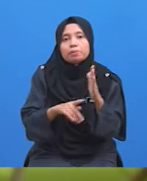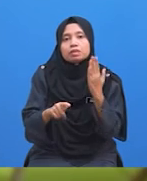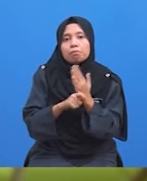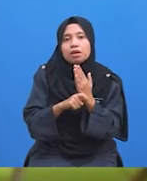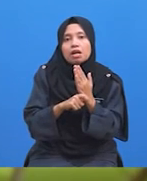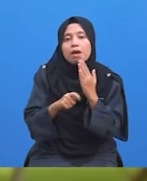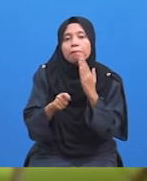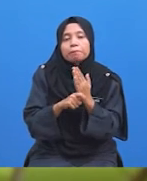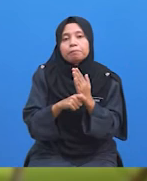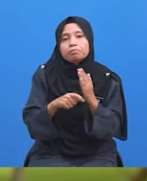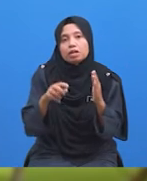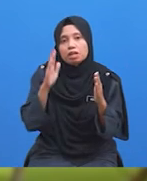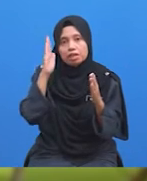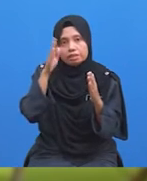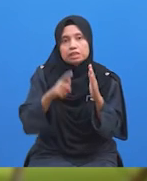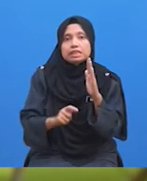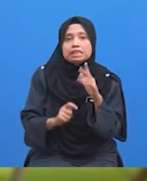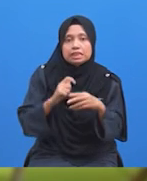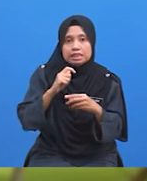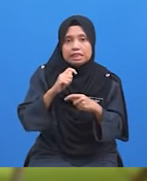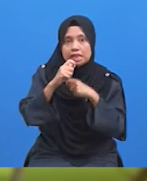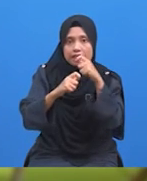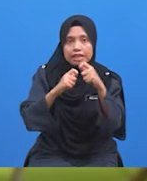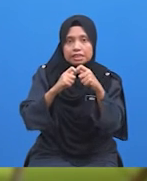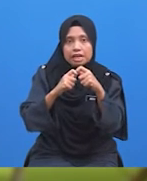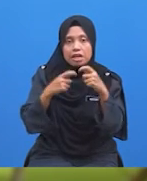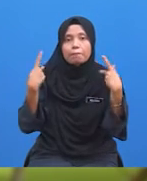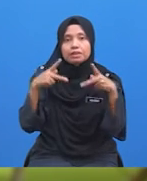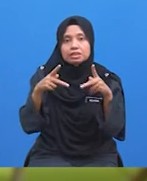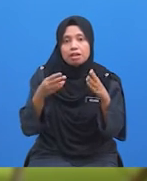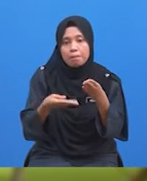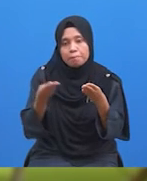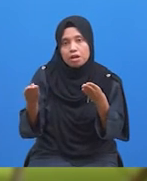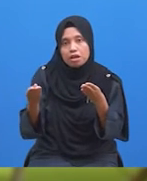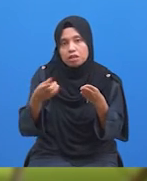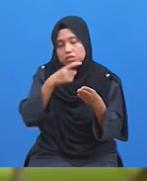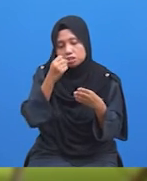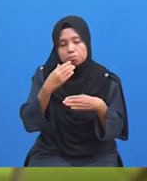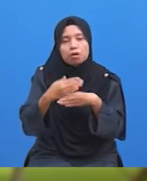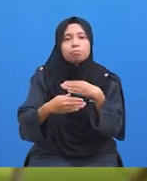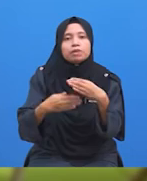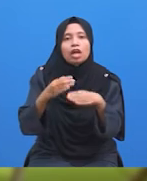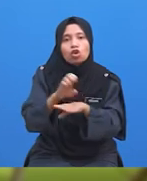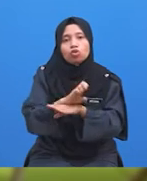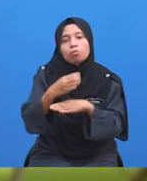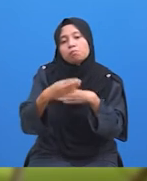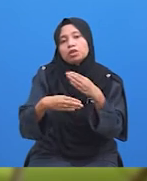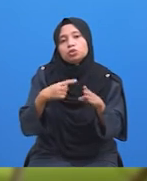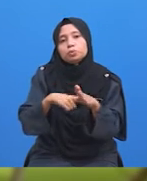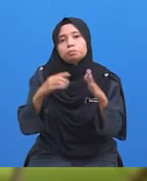pertambahan penduduk akan meningkatkan pasaran barangan keanehan kemajuan ekonomi yang pesat di